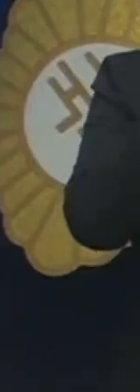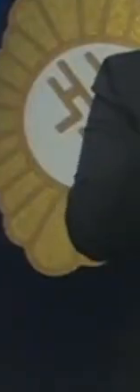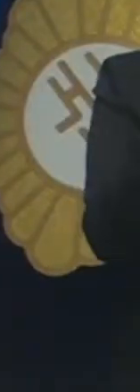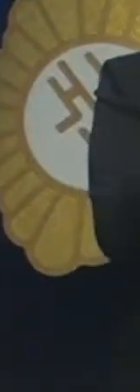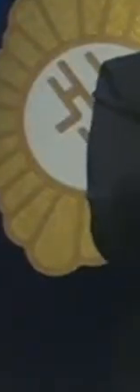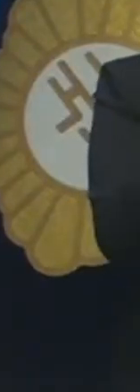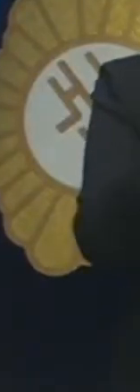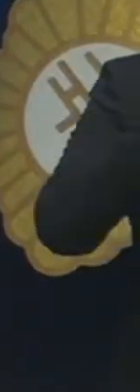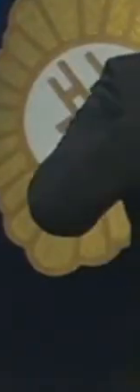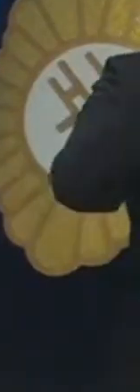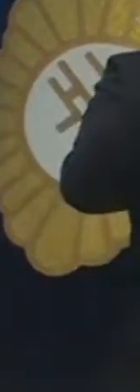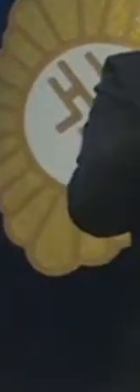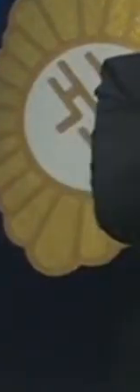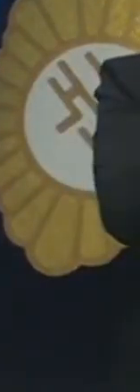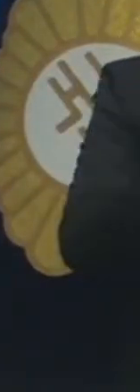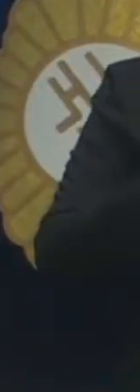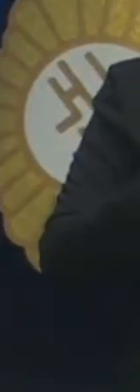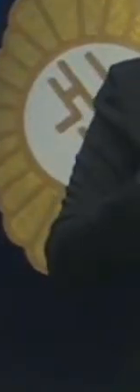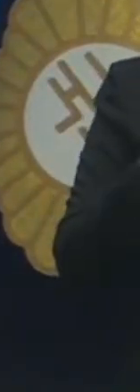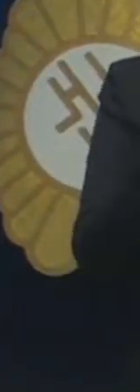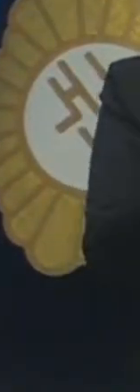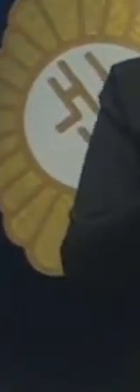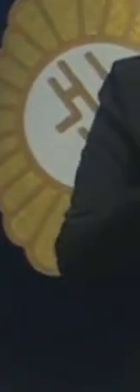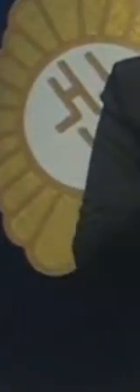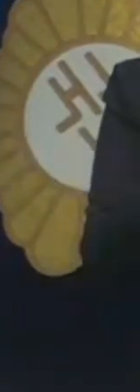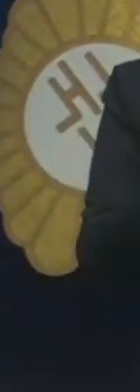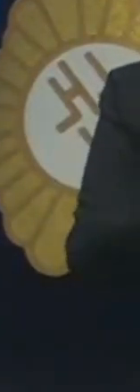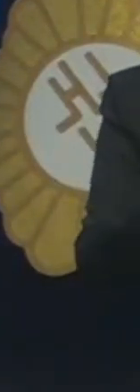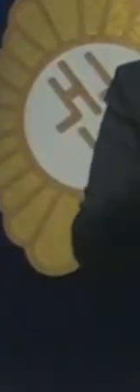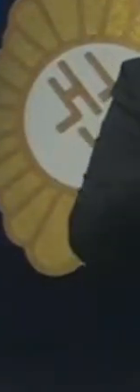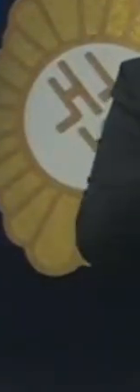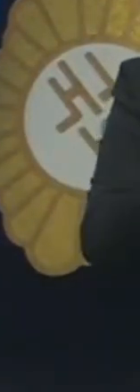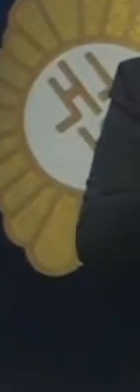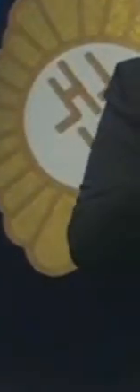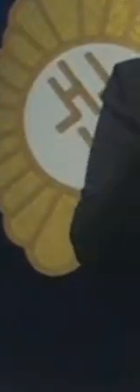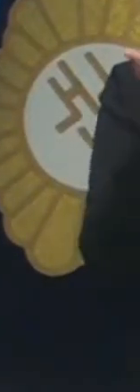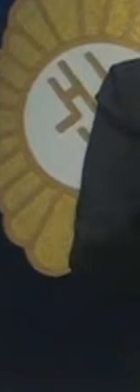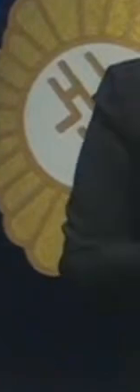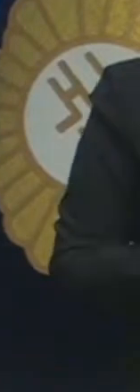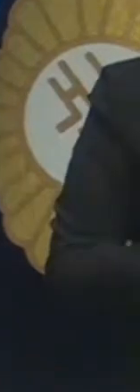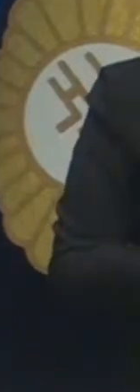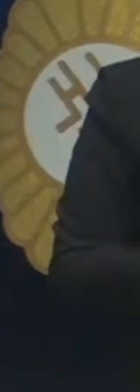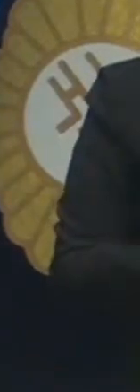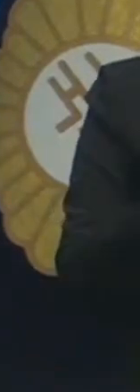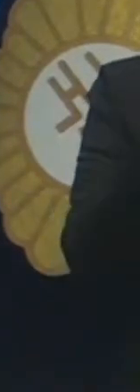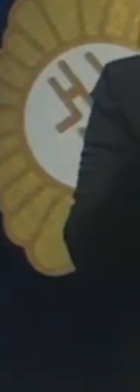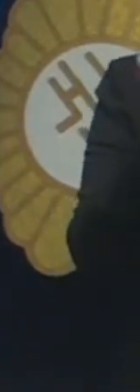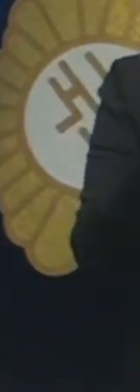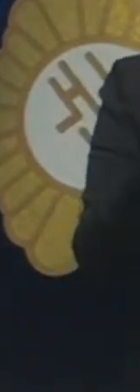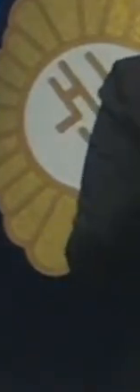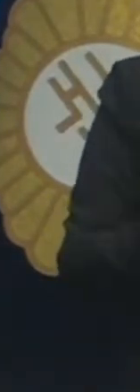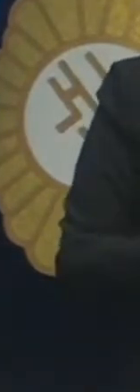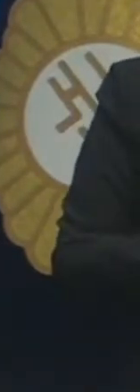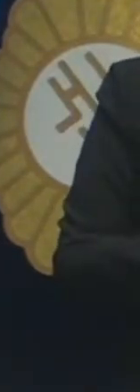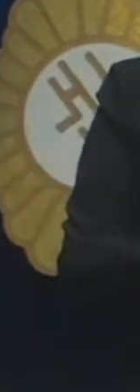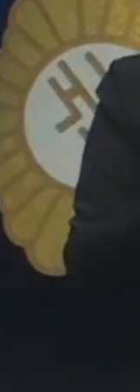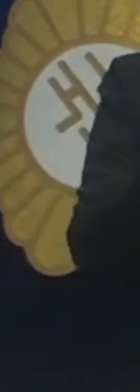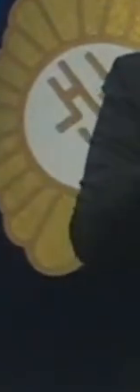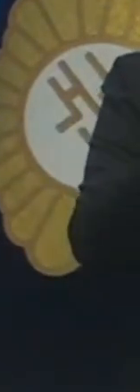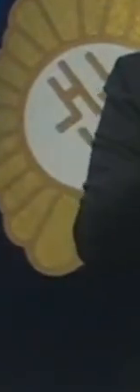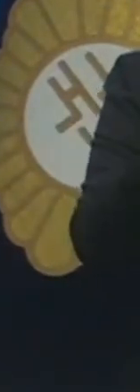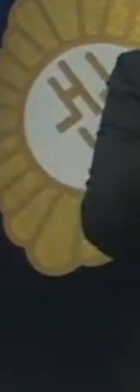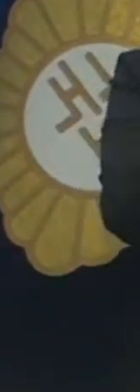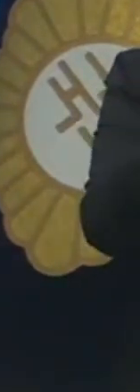투자로 지속 가능성을 찾기 위해서 적극 나서야 될 것입니다. 저는 홈플러스